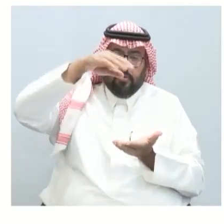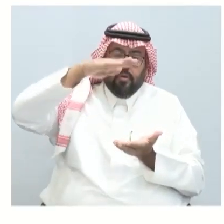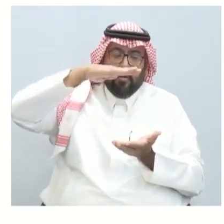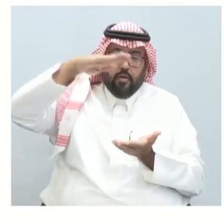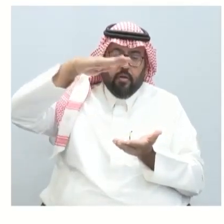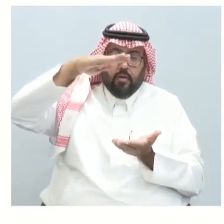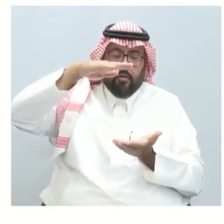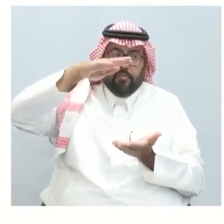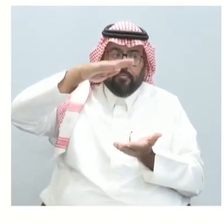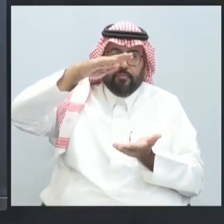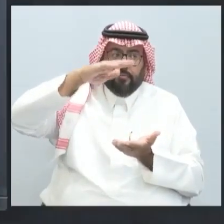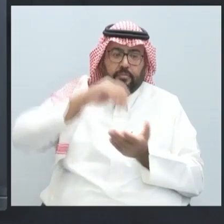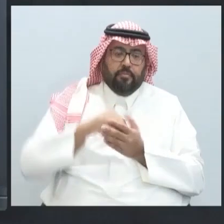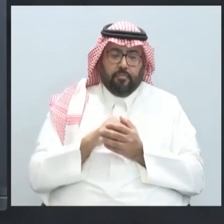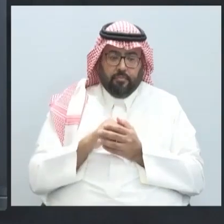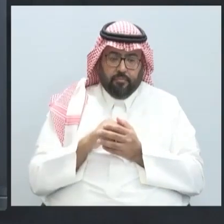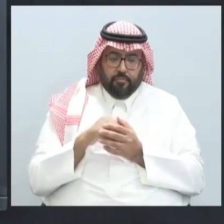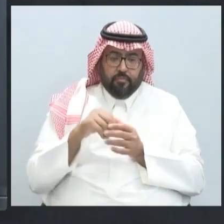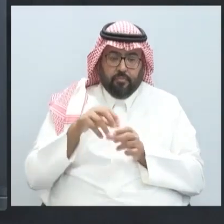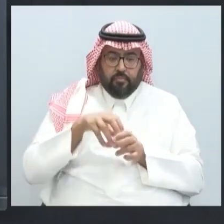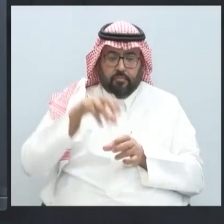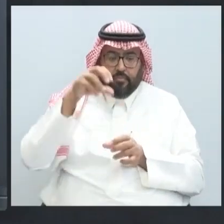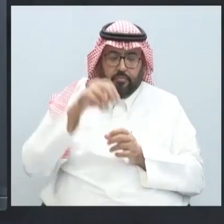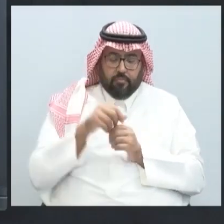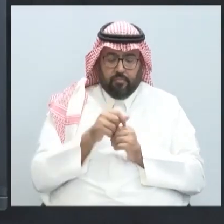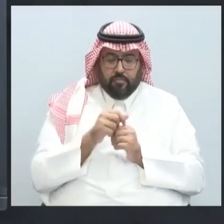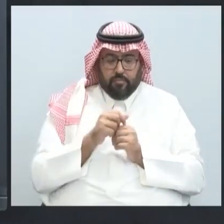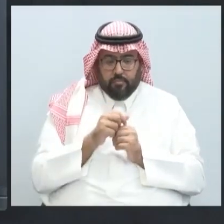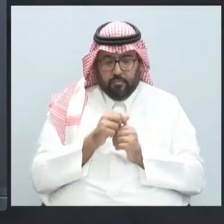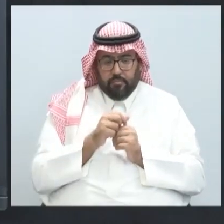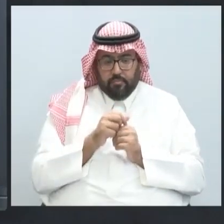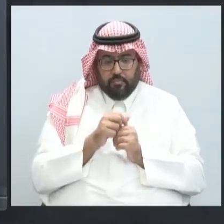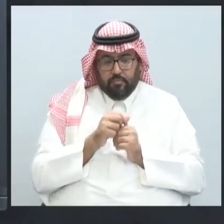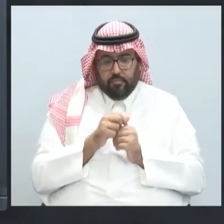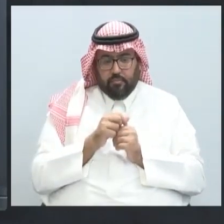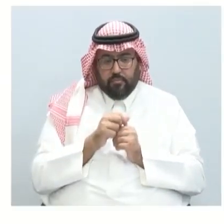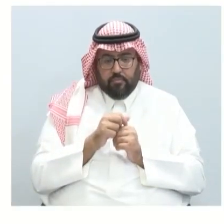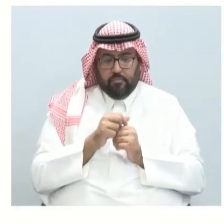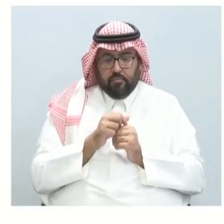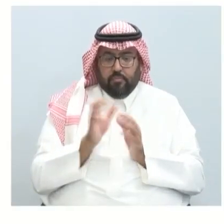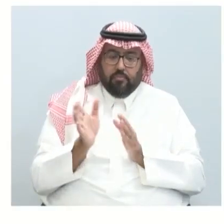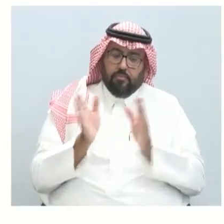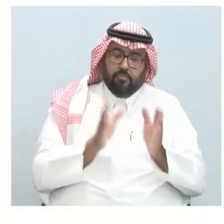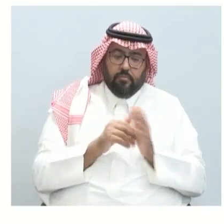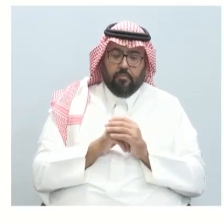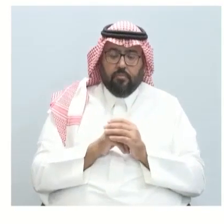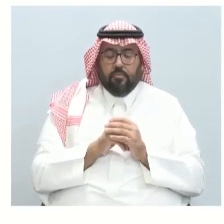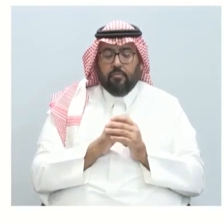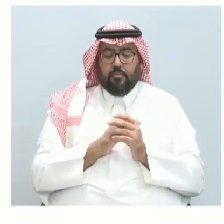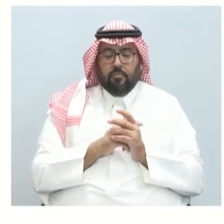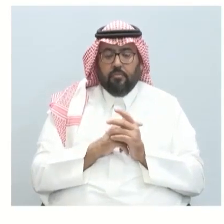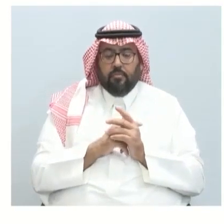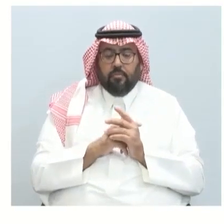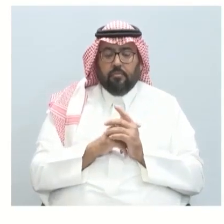وغيرها ابنائي وبناتي التي تكون على شكل اسطواني اذا ابنائي وبناتي استعرضنا معكم هذه